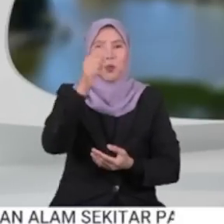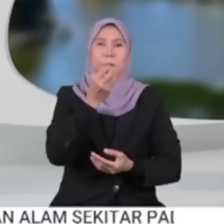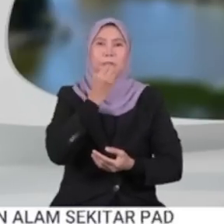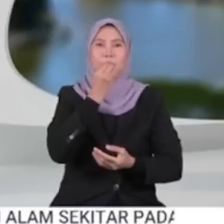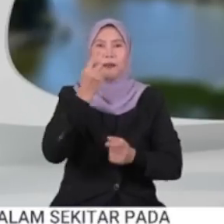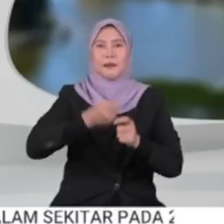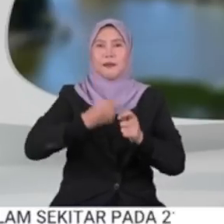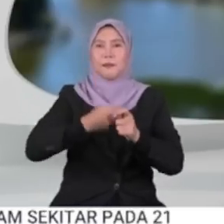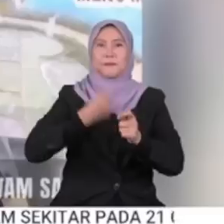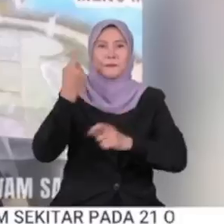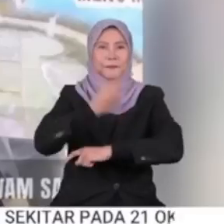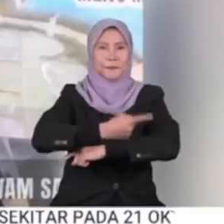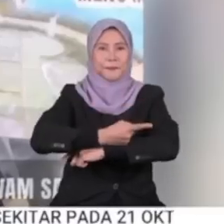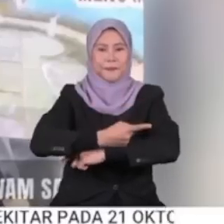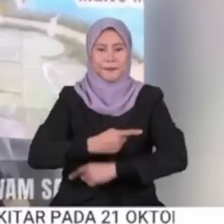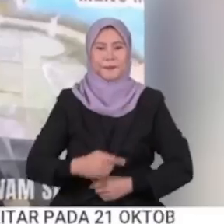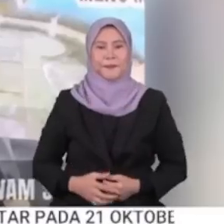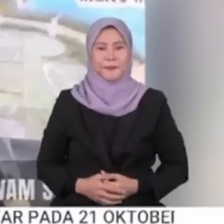harian.